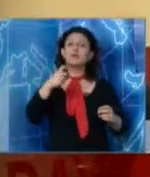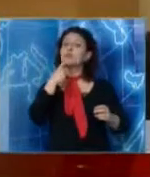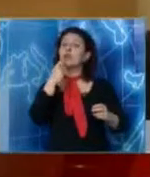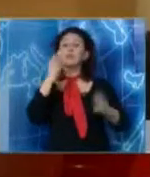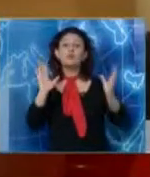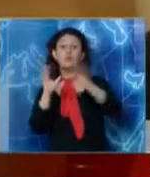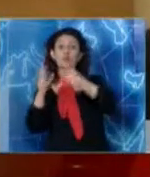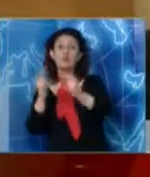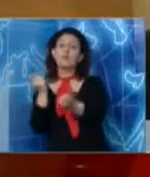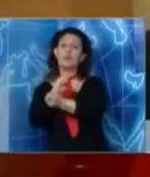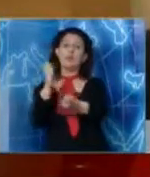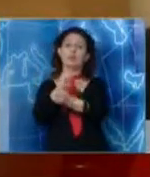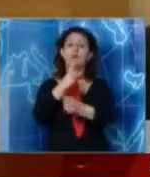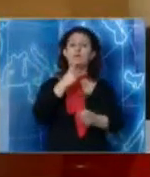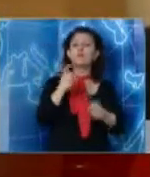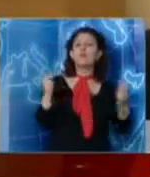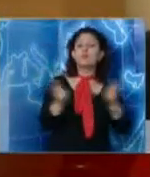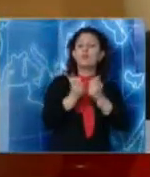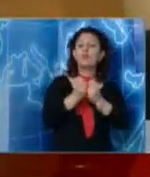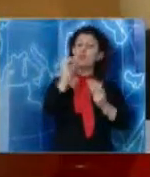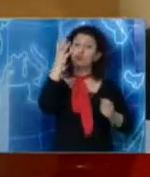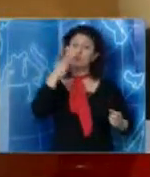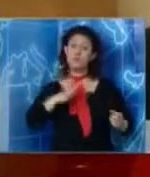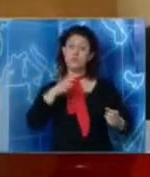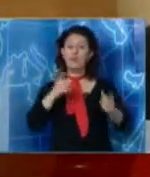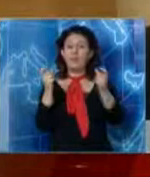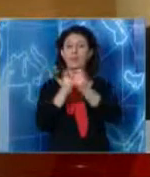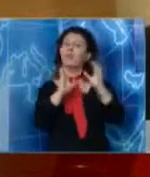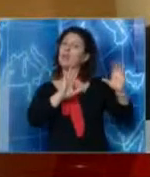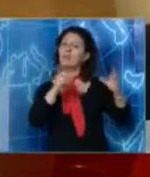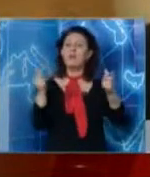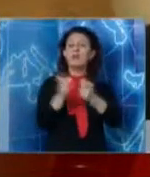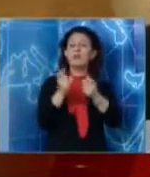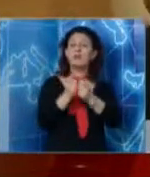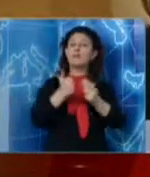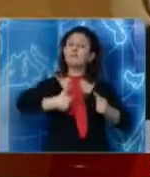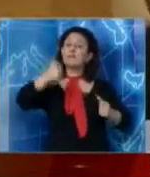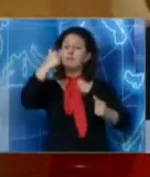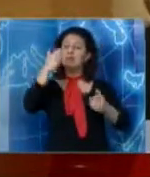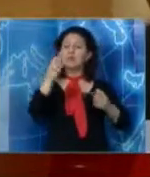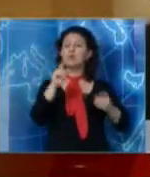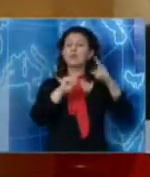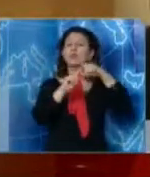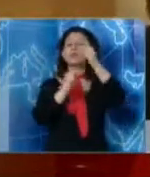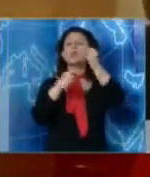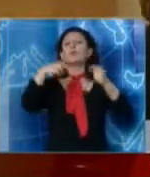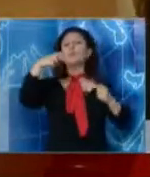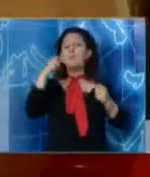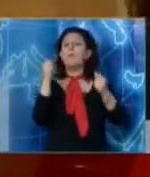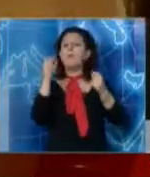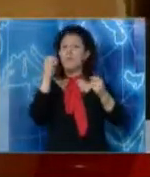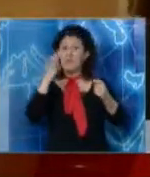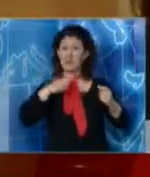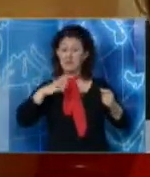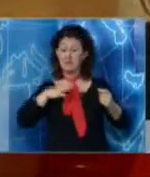göre değişiyor. Toplantıda Çocuk İstiyorum Dayanışma Derneği Başkanı Sibel Tuzcu da derneğin tüp bebek tedavisi olacak çiftler için